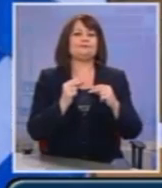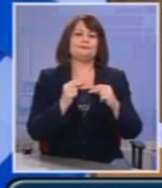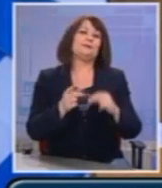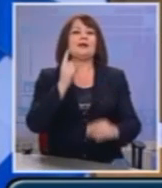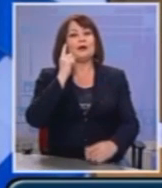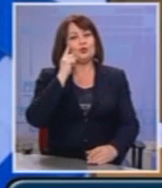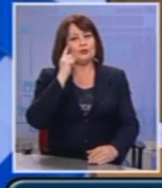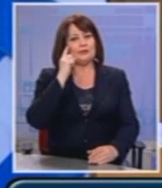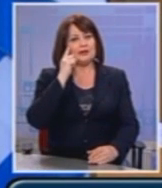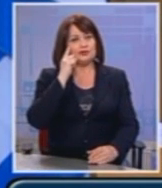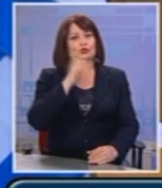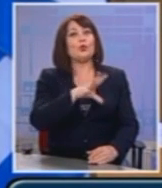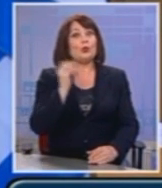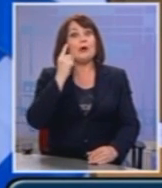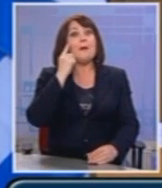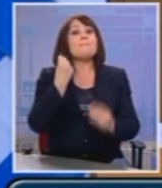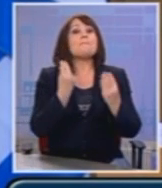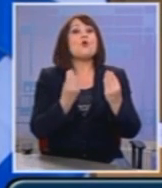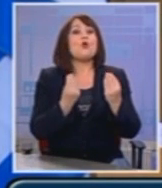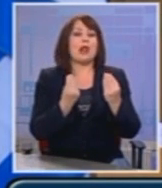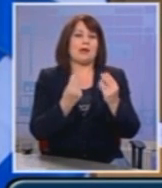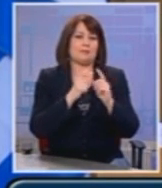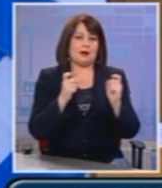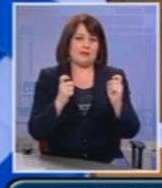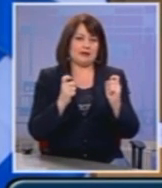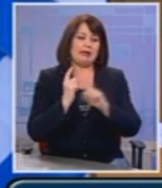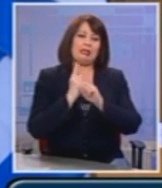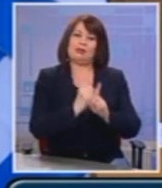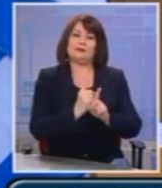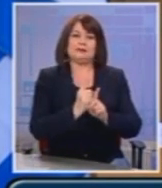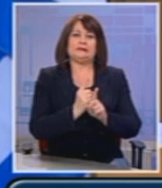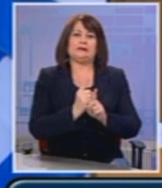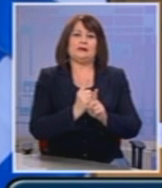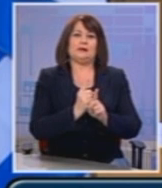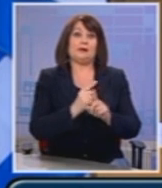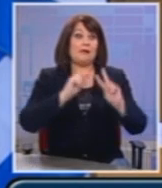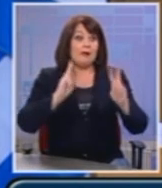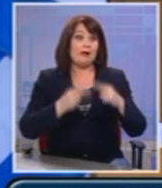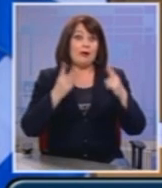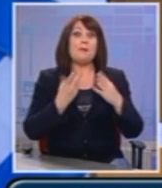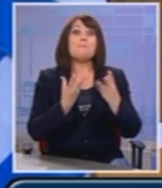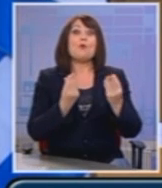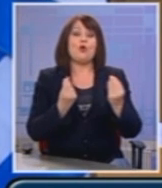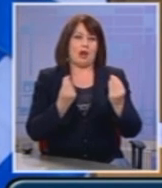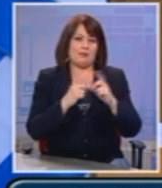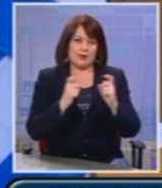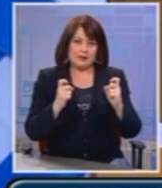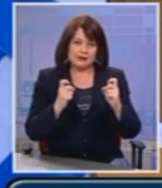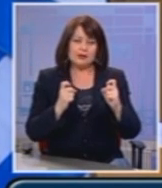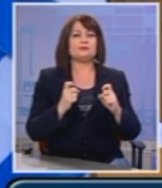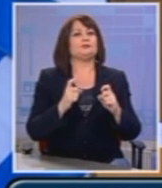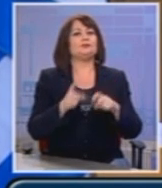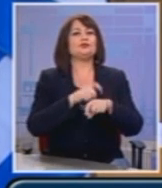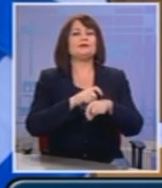νομίζω διαφωτιστική και ιδιαιτέρως ε αποκαλυπτική έχουμε